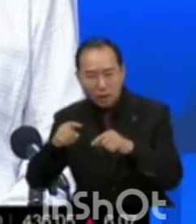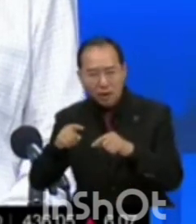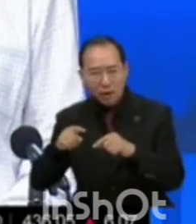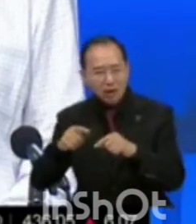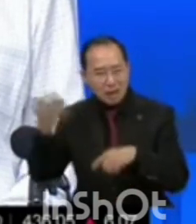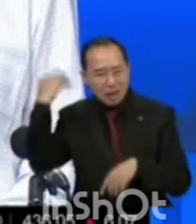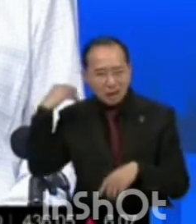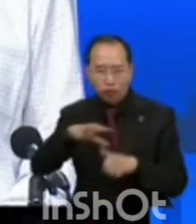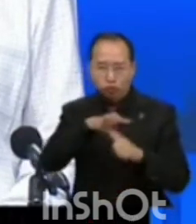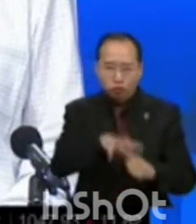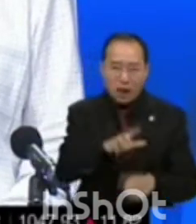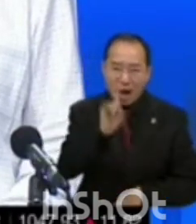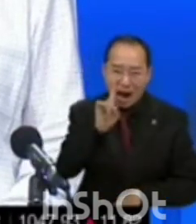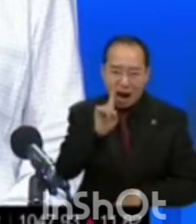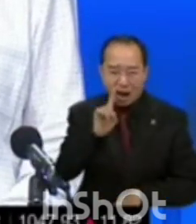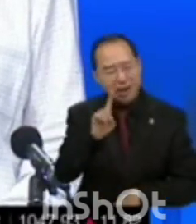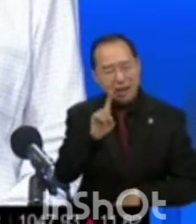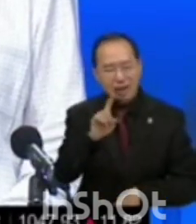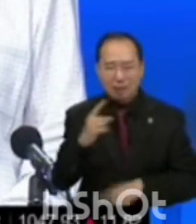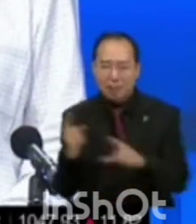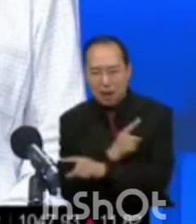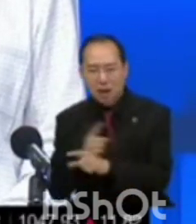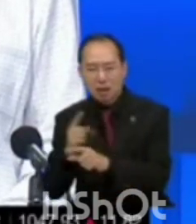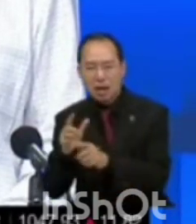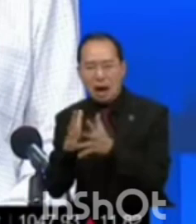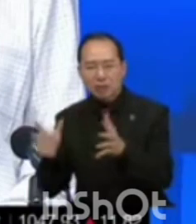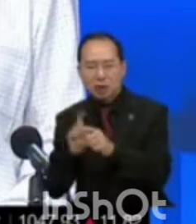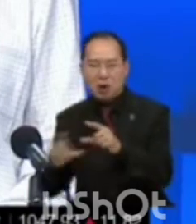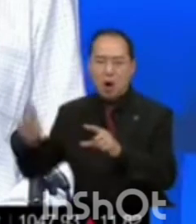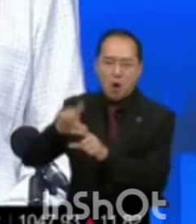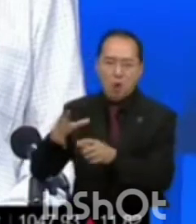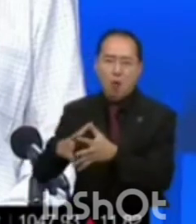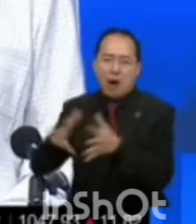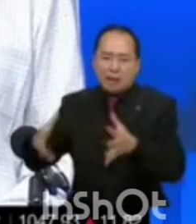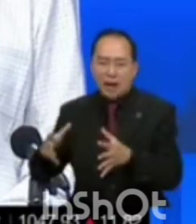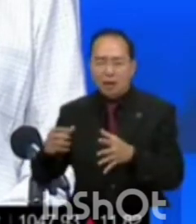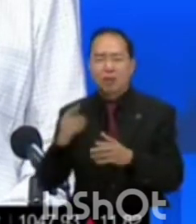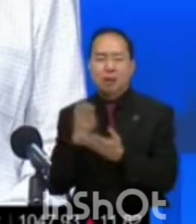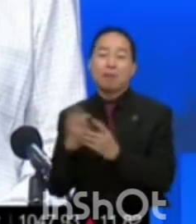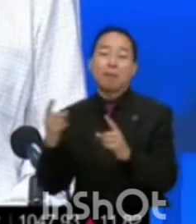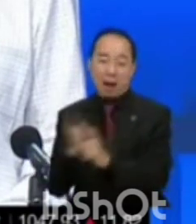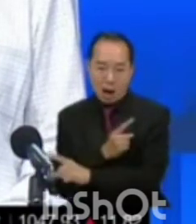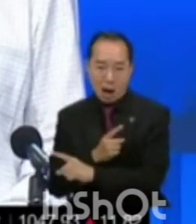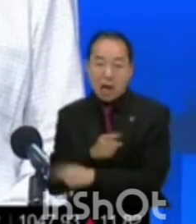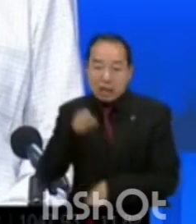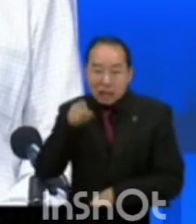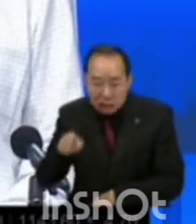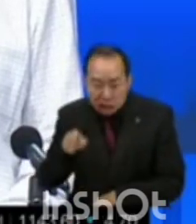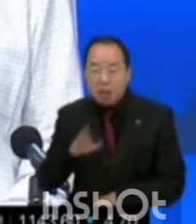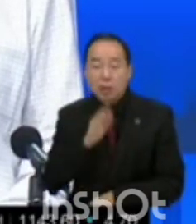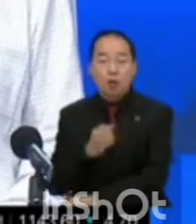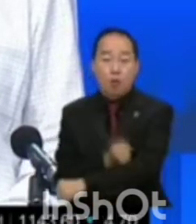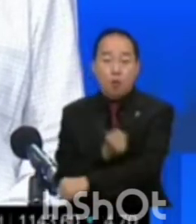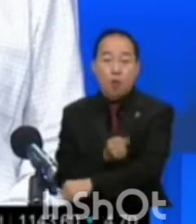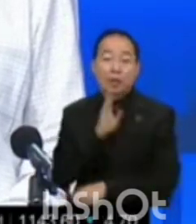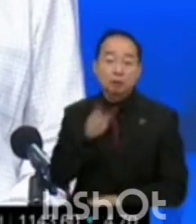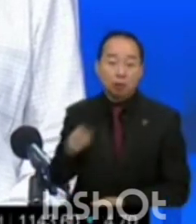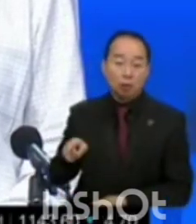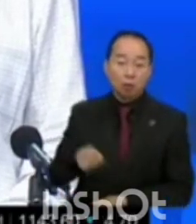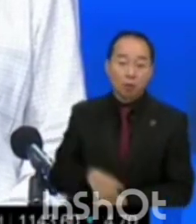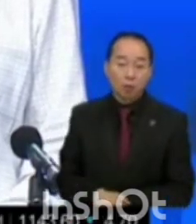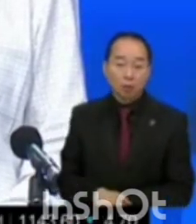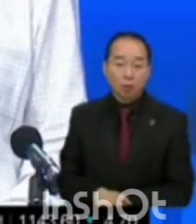일변도에서 공급을 확대하는 쪽으로 이제 바꿨단 말이죠. 뭐 이런 걸 성과라고 얘기를 할 수 있지